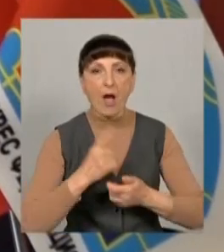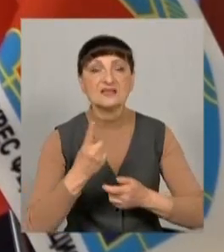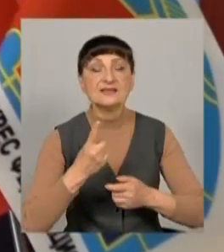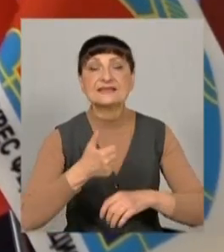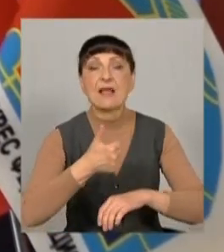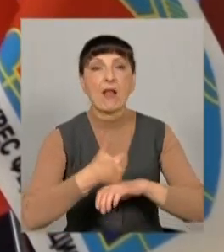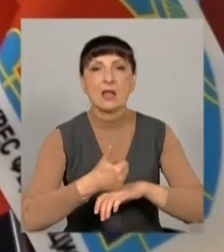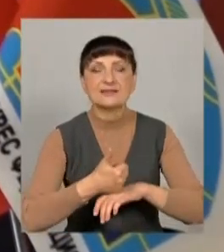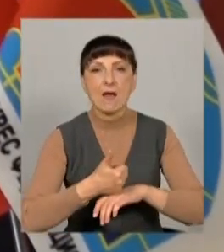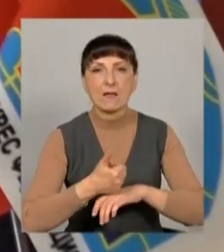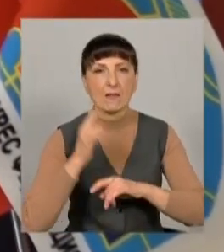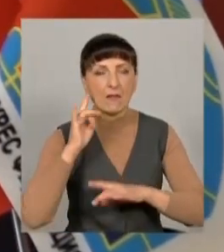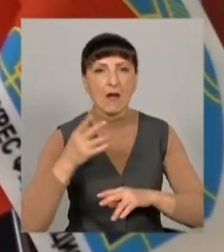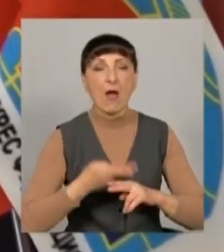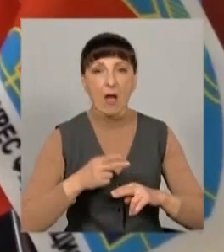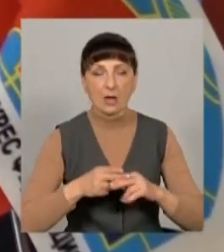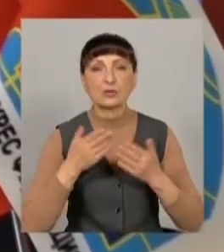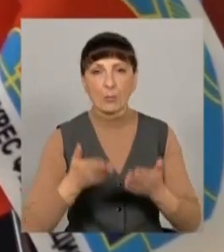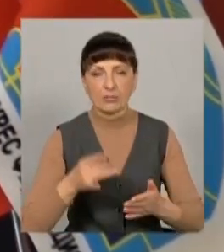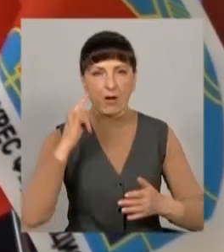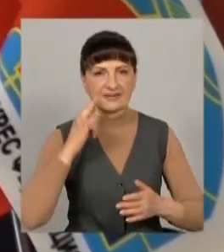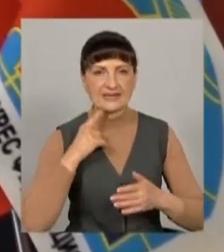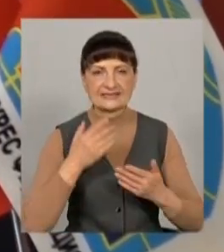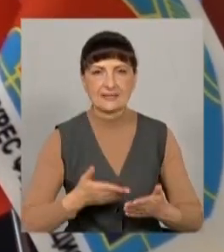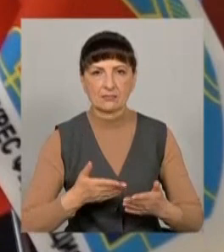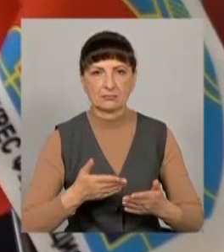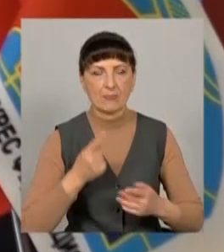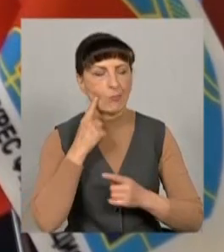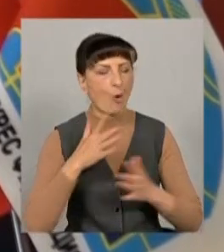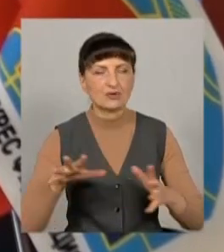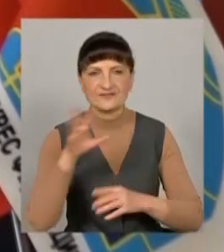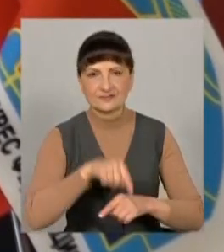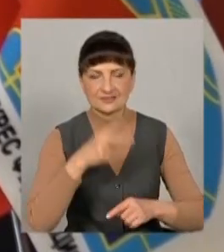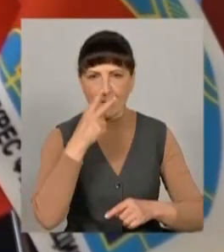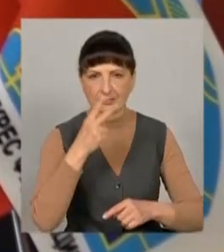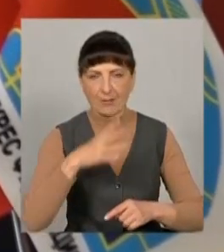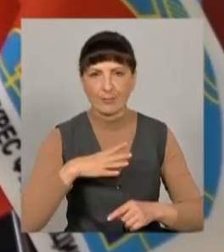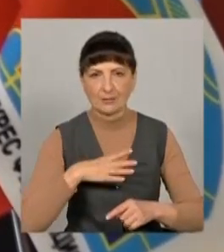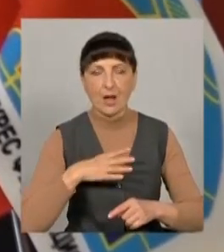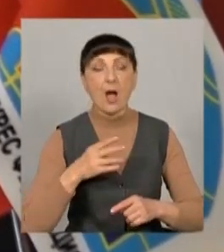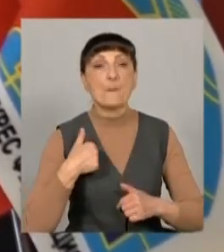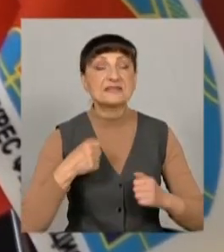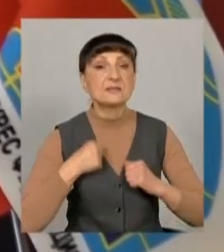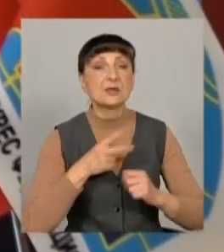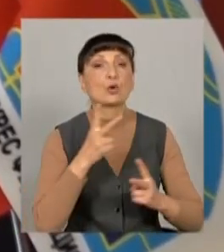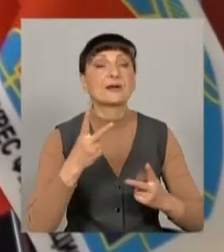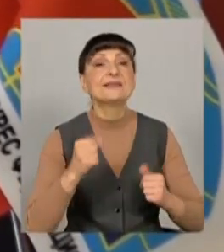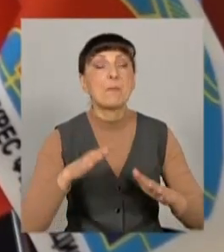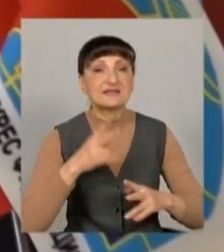лидеров как раз это был Казахстан. Вот, поэтому мы стремимся, где нас больше смотрят, туда